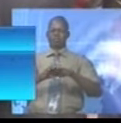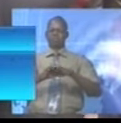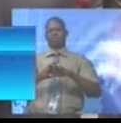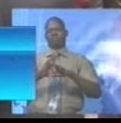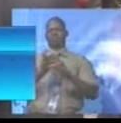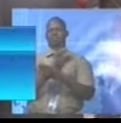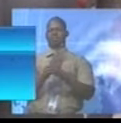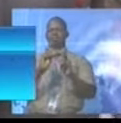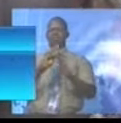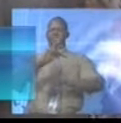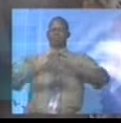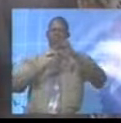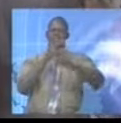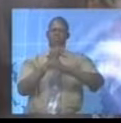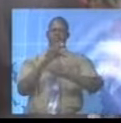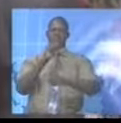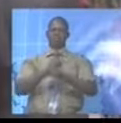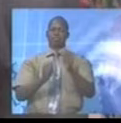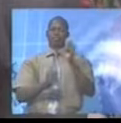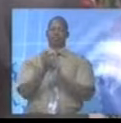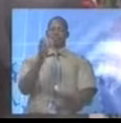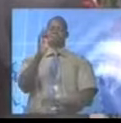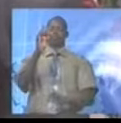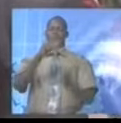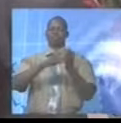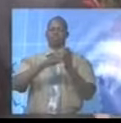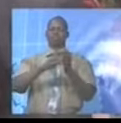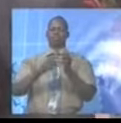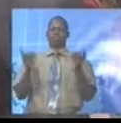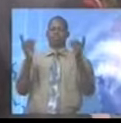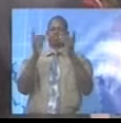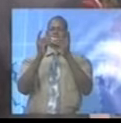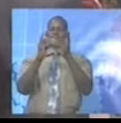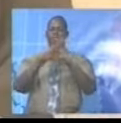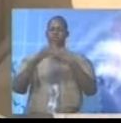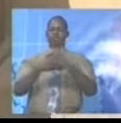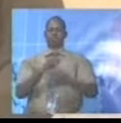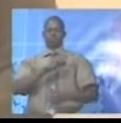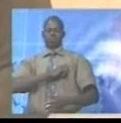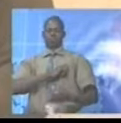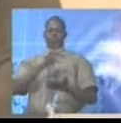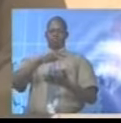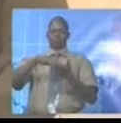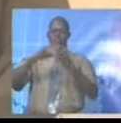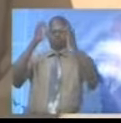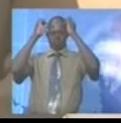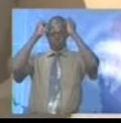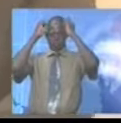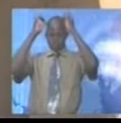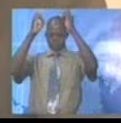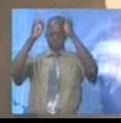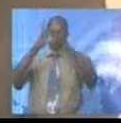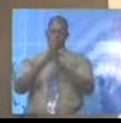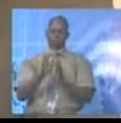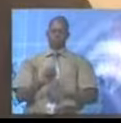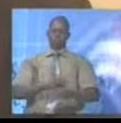à la disposition du monde de l'emploi plus de 8000 diplômés. Tout grade confondu. Le ministre des Enseignements secondaires et supérieurs